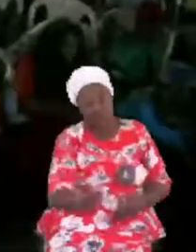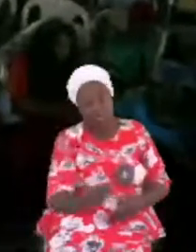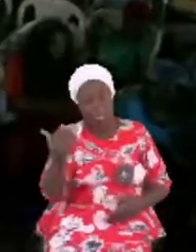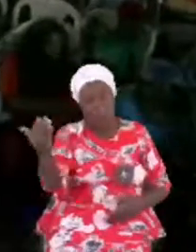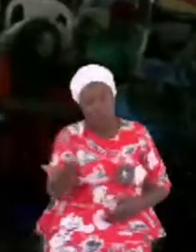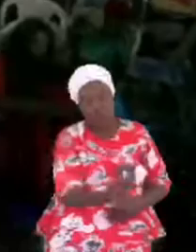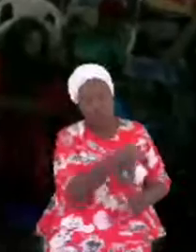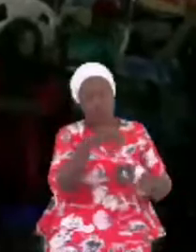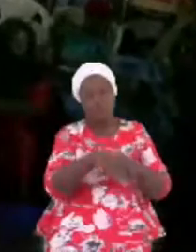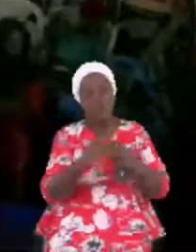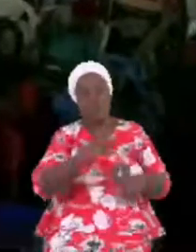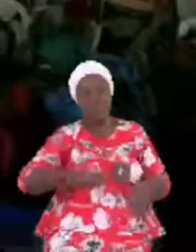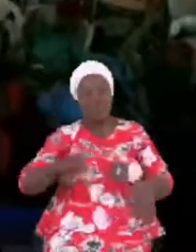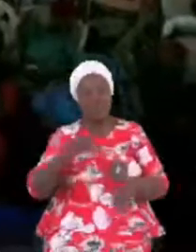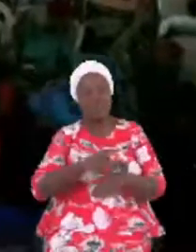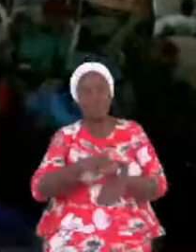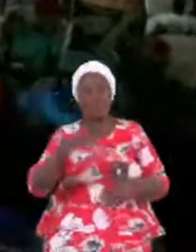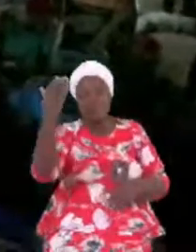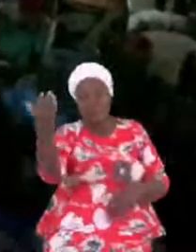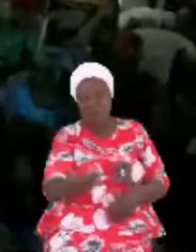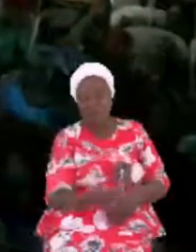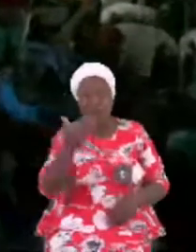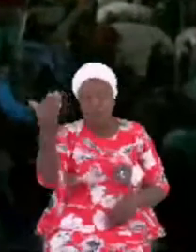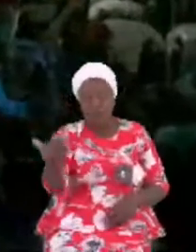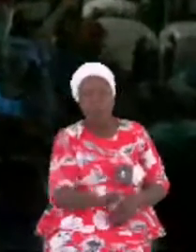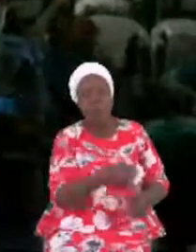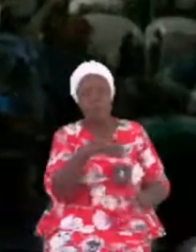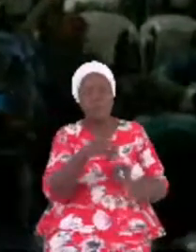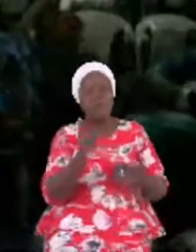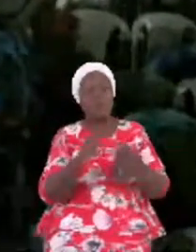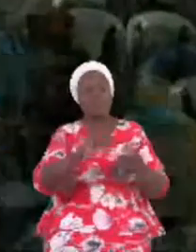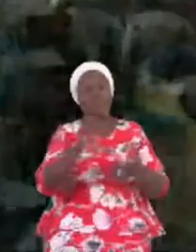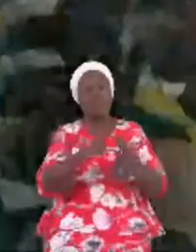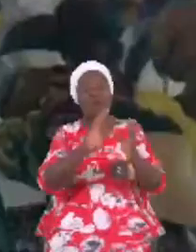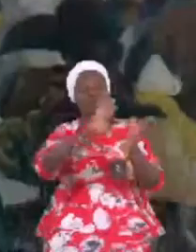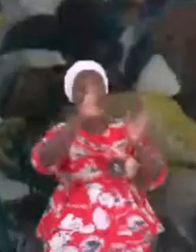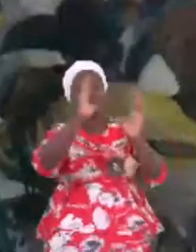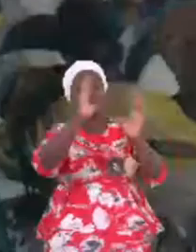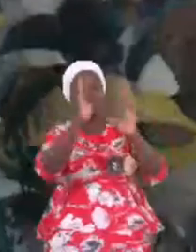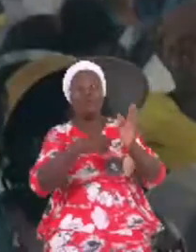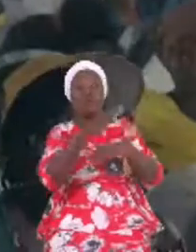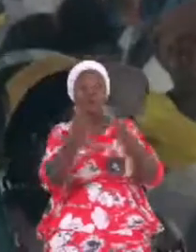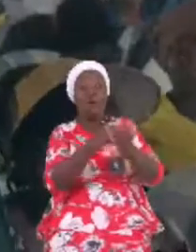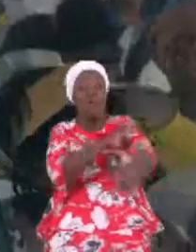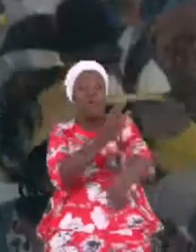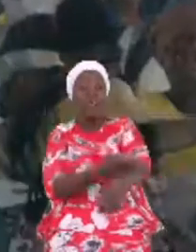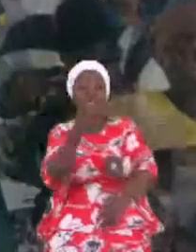Sois le bienvenu dans le royaume. Sois le bienvenu dans la présence du Dieu